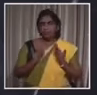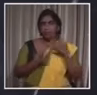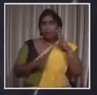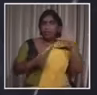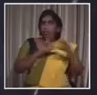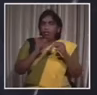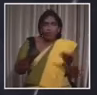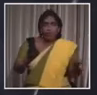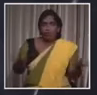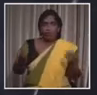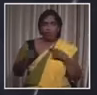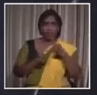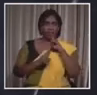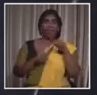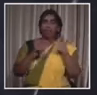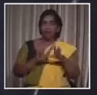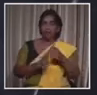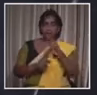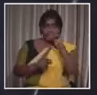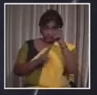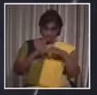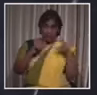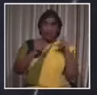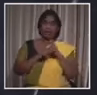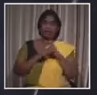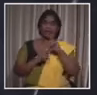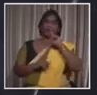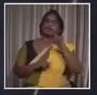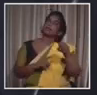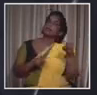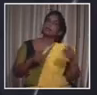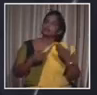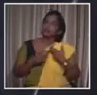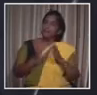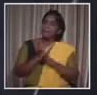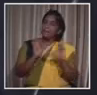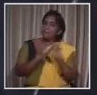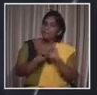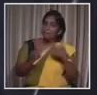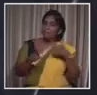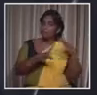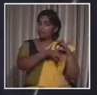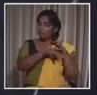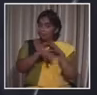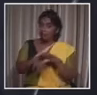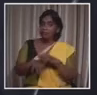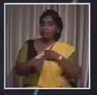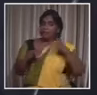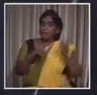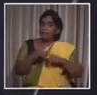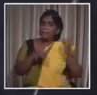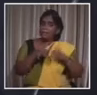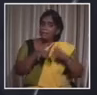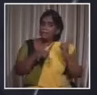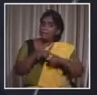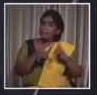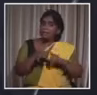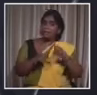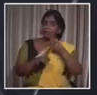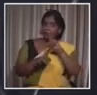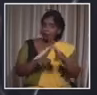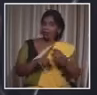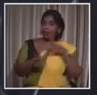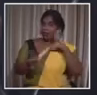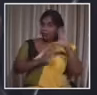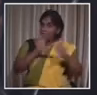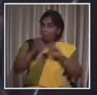තොරතුරුද කියලා ඇහුවා. ඕගොල්ලෝ රහස් පරීක්ෂකයෝද කියලා ඇහුවා. අපිව මාධ්‍ය නාලිකාවලට ගෙනල්ලා ප්‍රශ්න එළියට අහලා අපේ තොරතුරු එළියට